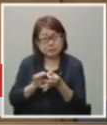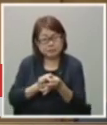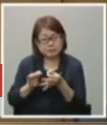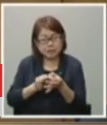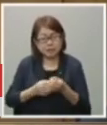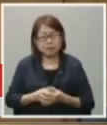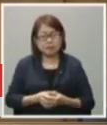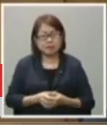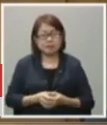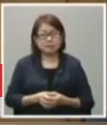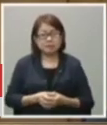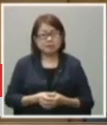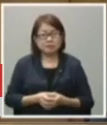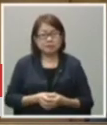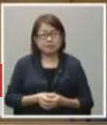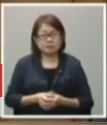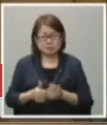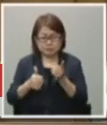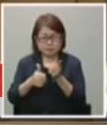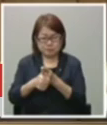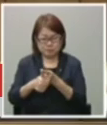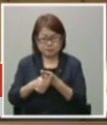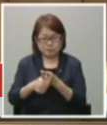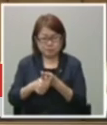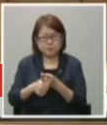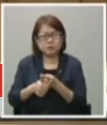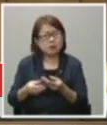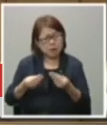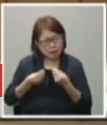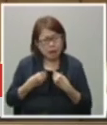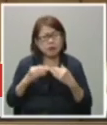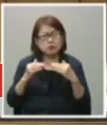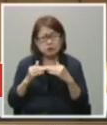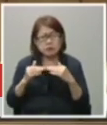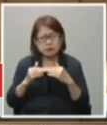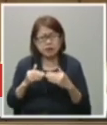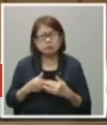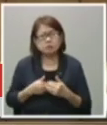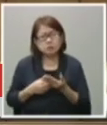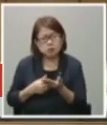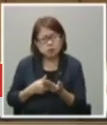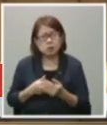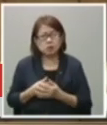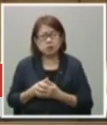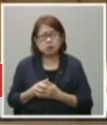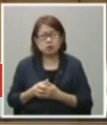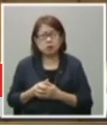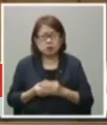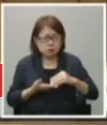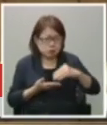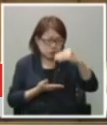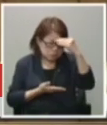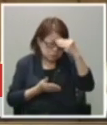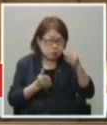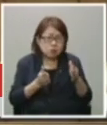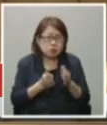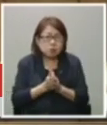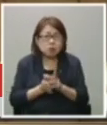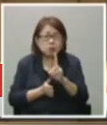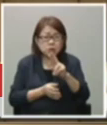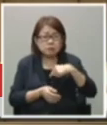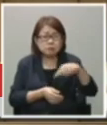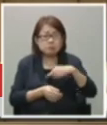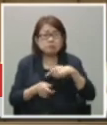ะครับเรื่องแรกผมก็ขอความเป็นธรรมนิดนึงว่าในเรื่องของการเป็นเพื่อนร่วมรุ่นเนี่ยผมคิดว่าก็เป็นร่วมรุ่นกันเยอะแยะ